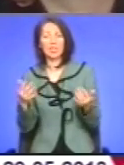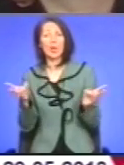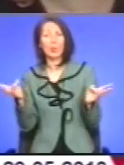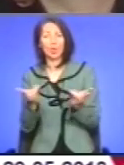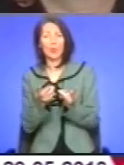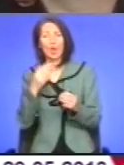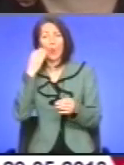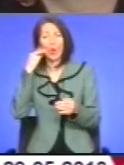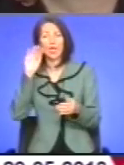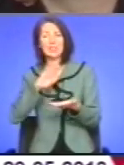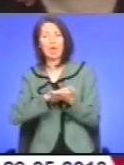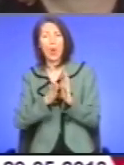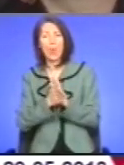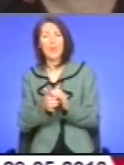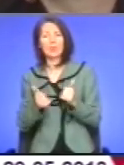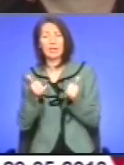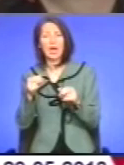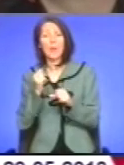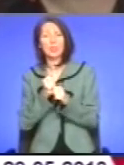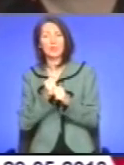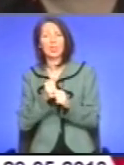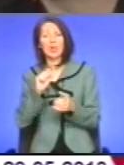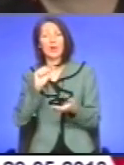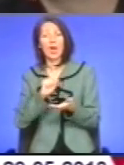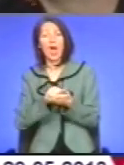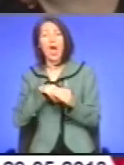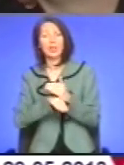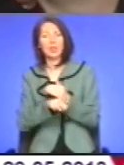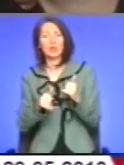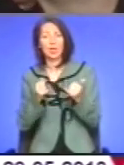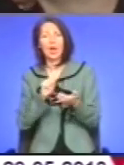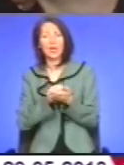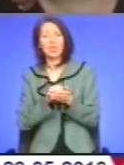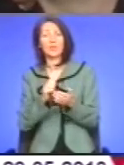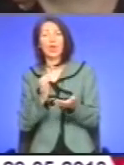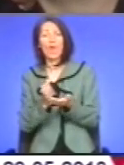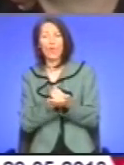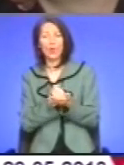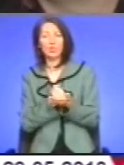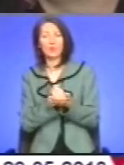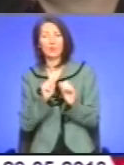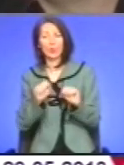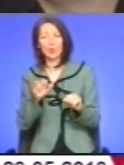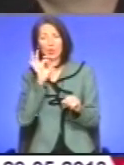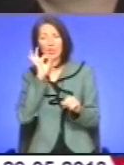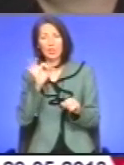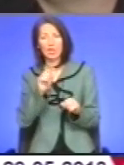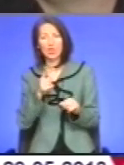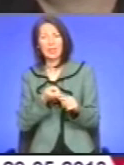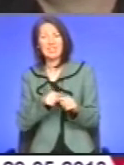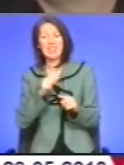і покращення умови для працівників архіву і для архівних фондів. Ну, можу тільки єдине сказати, що на цей